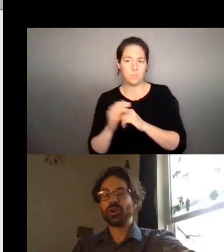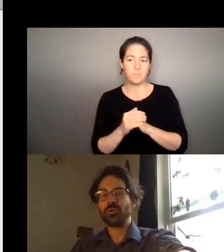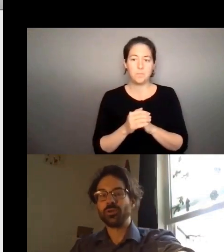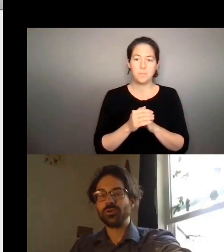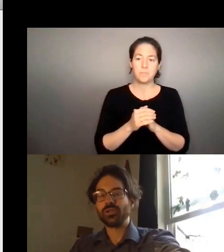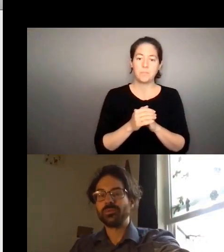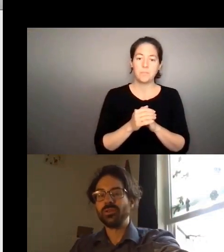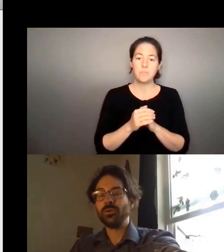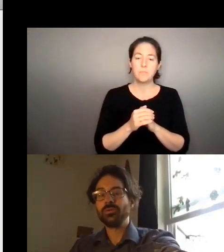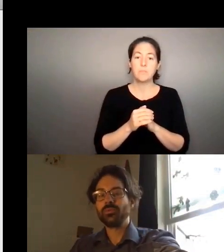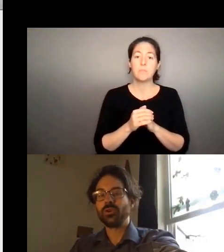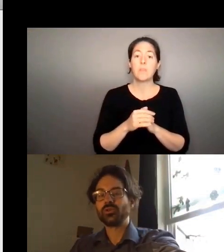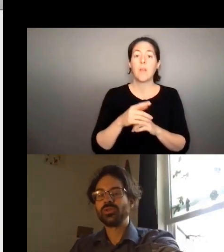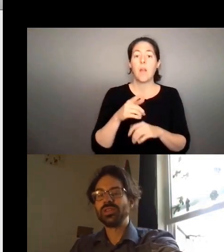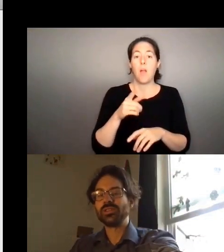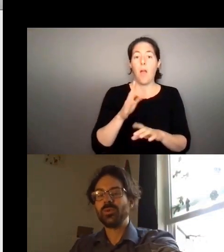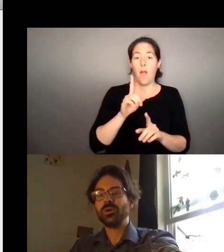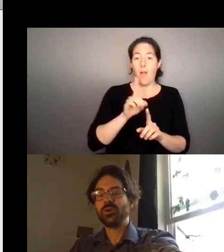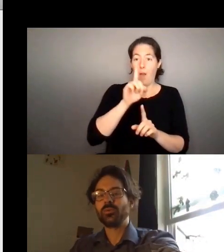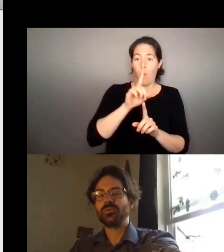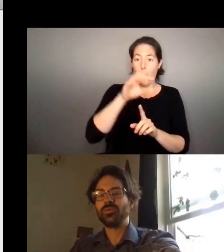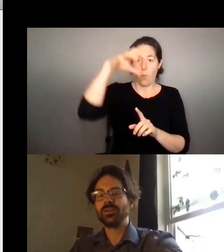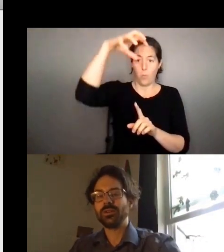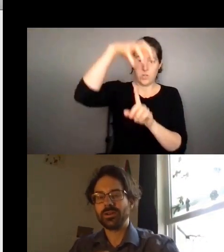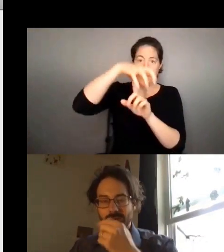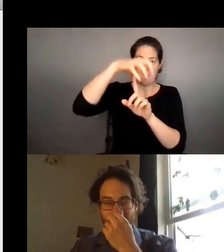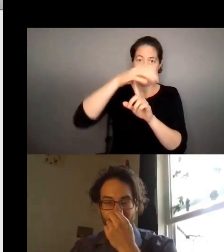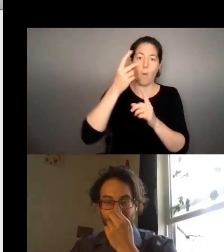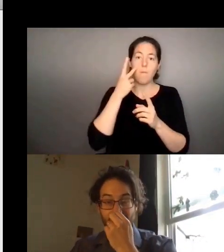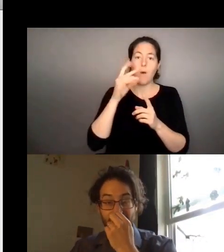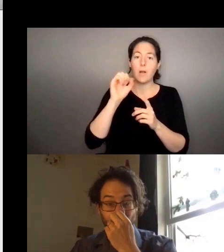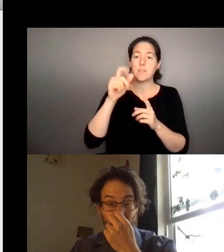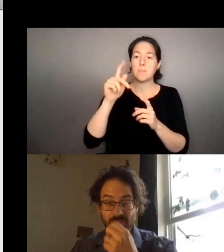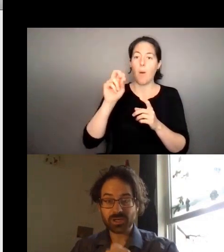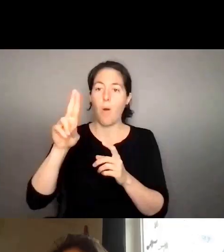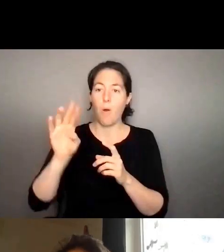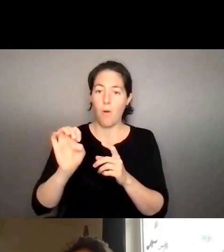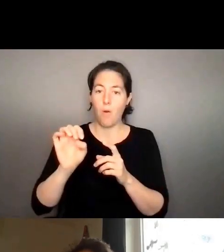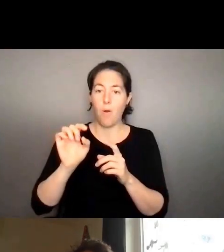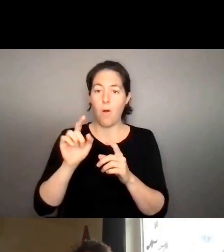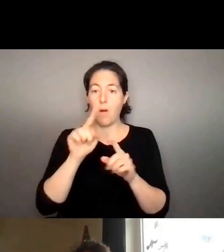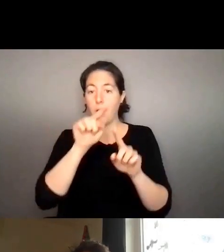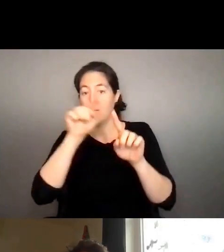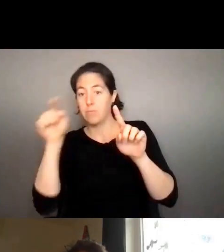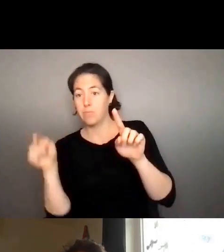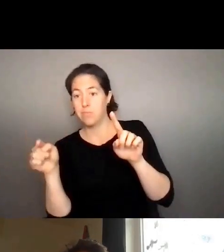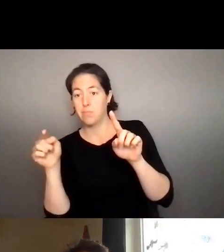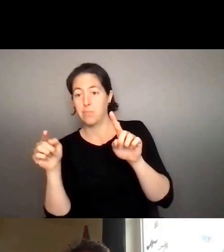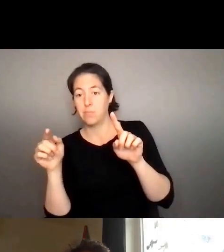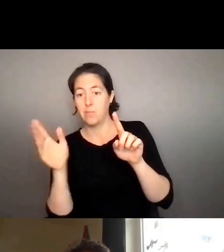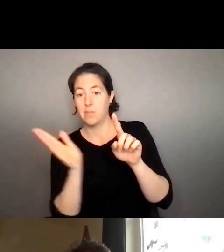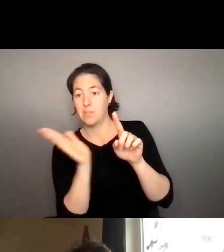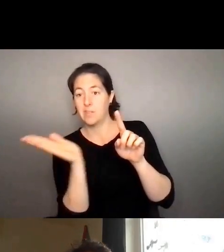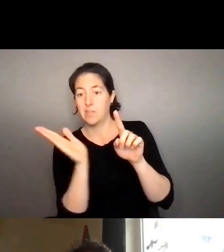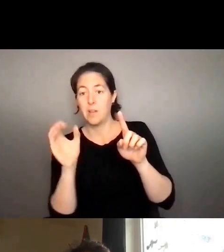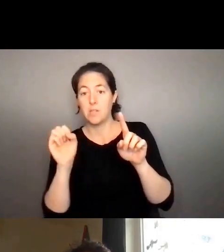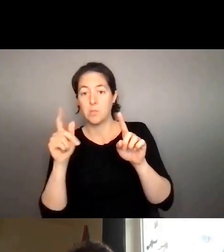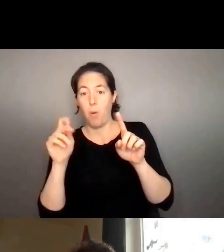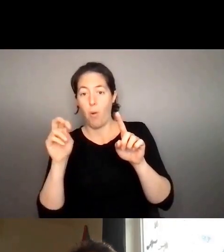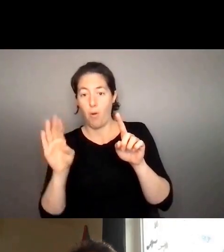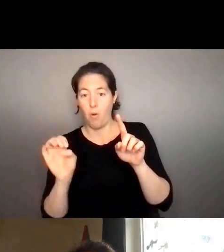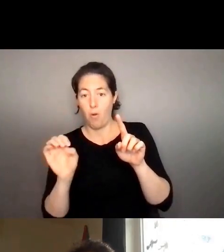à 12 heures, on a un champignon qui produit des spores, comme on voit là, puis vers 3 heures, ces spores-là, lorsqu'ils germent, ils vont germer dans